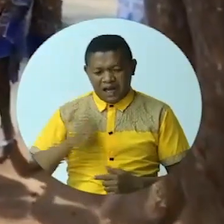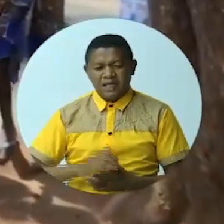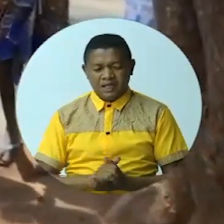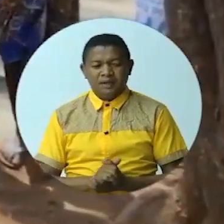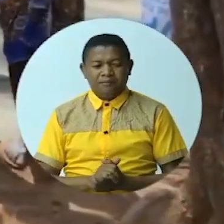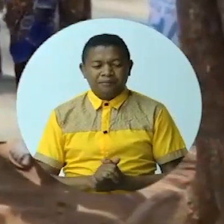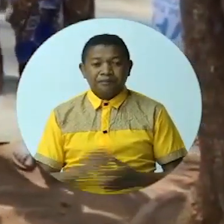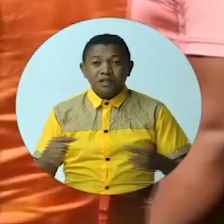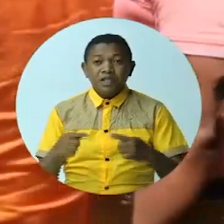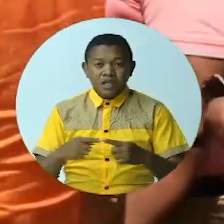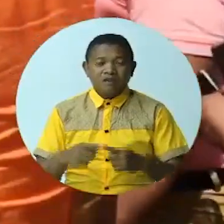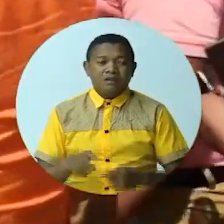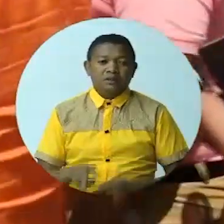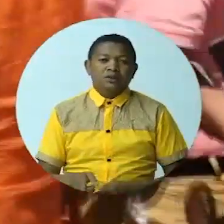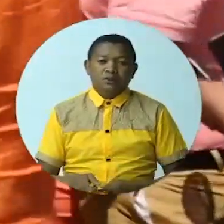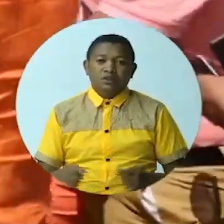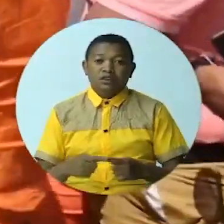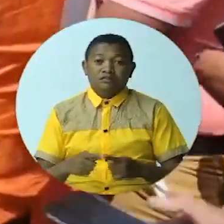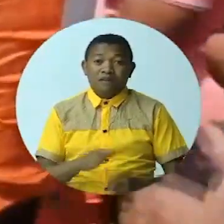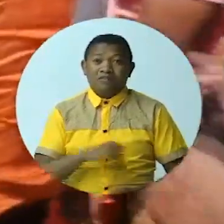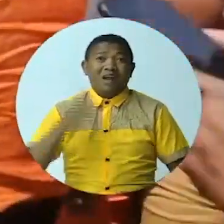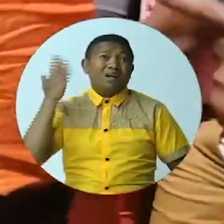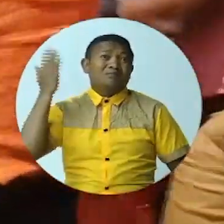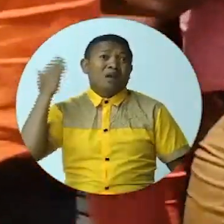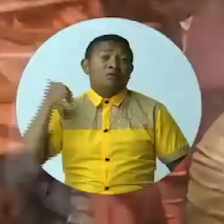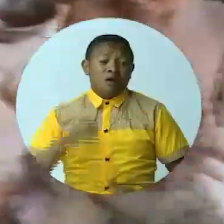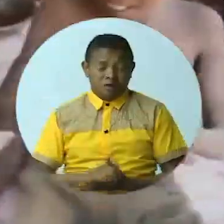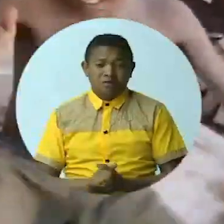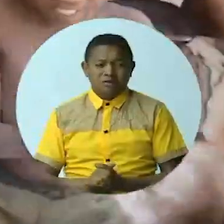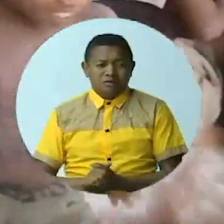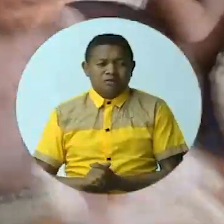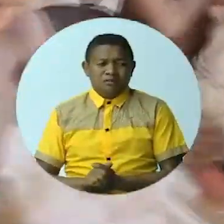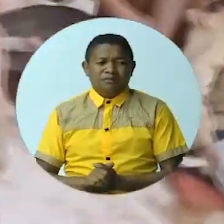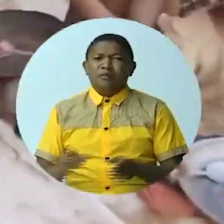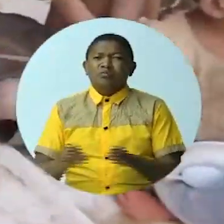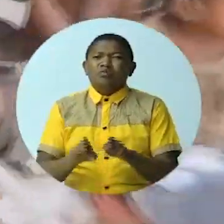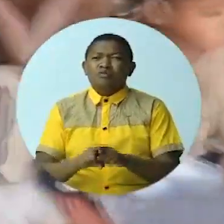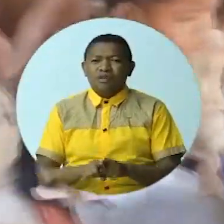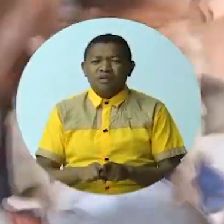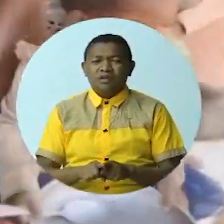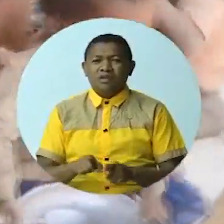zany dia totrany natao fomba fanaovana propagande foana le